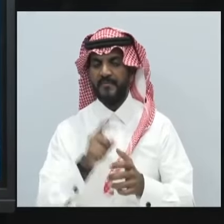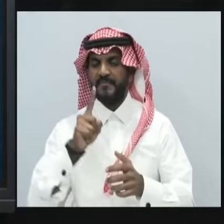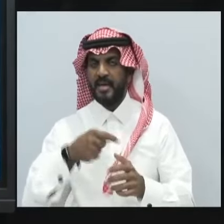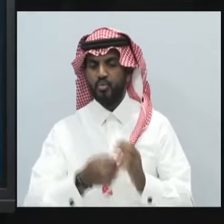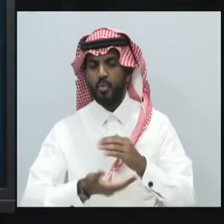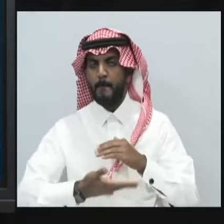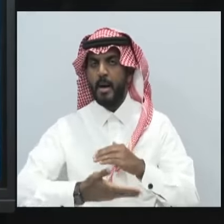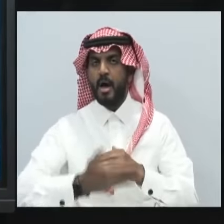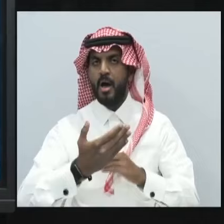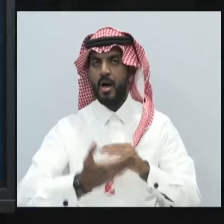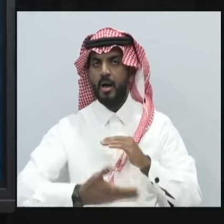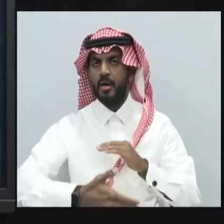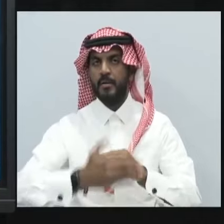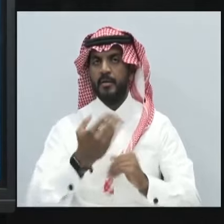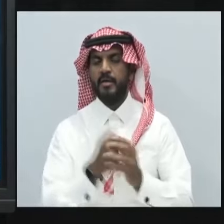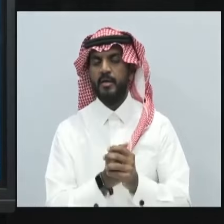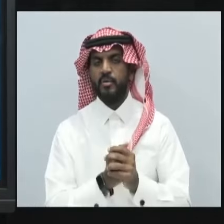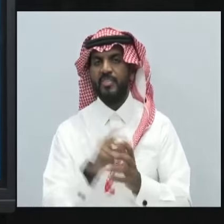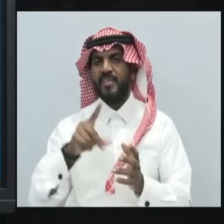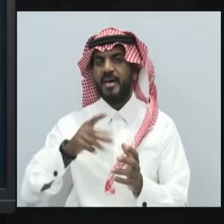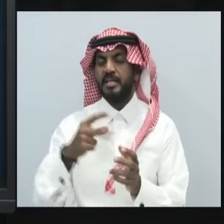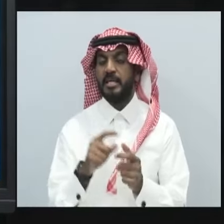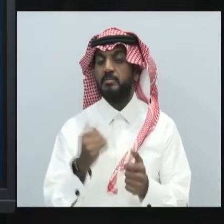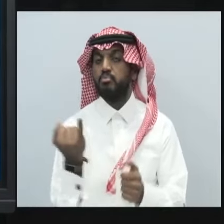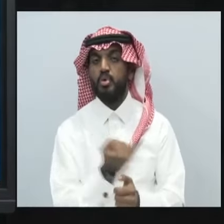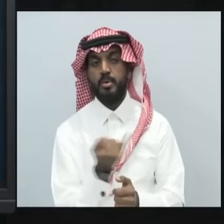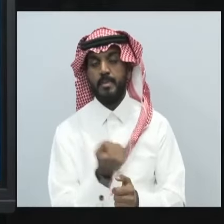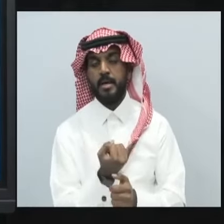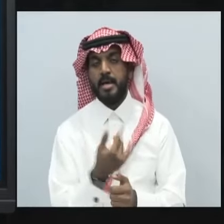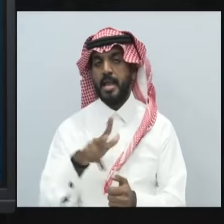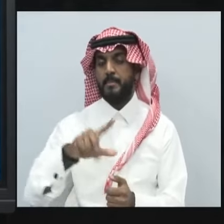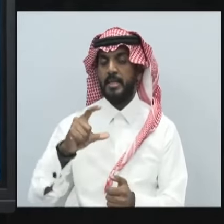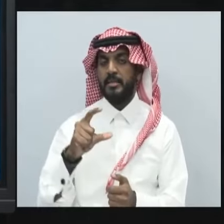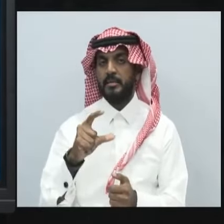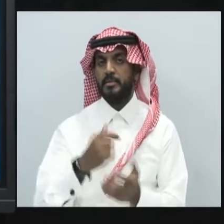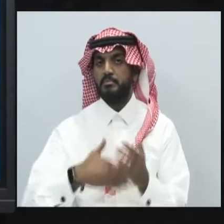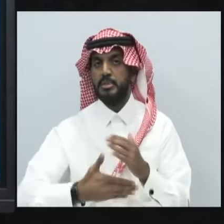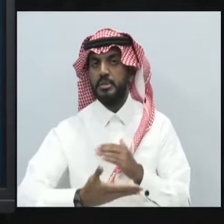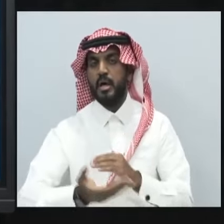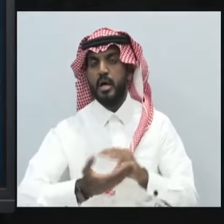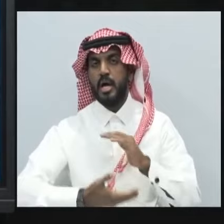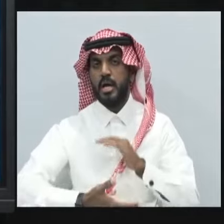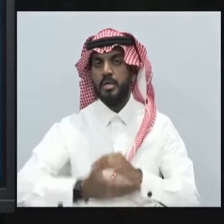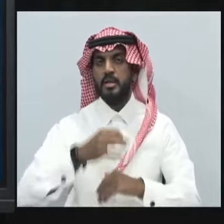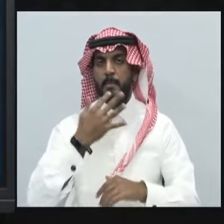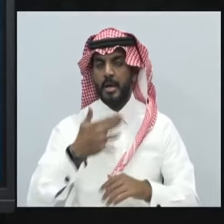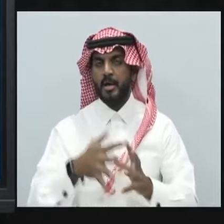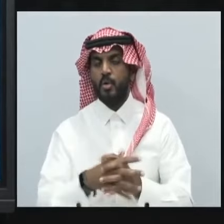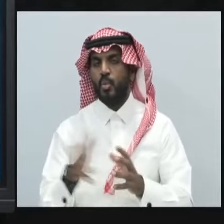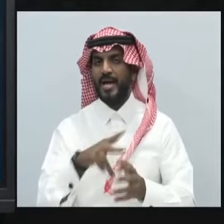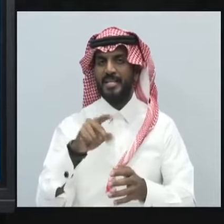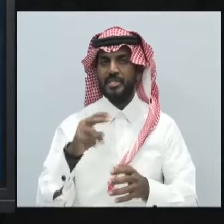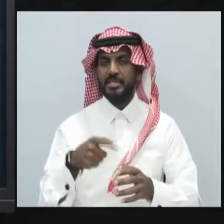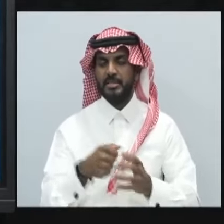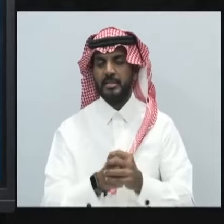الحاله طالبه وطالبتيه يكون هناك ظاهرتين هامتين هما ظاهره المد في امتداد ذلك الماء وظاهره الجسر